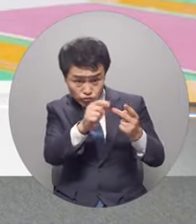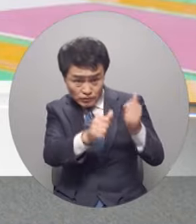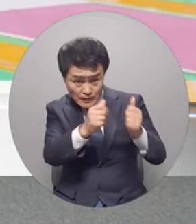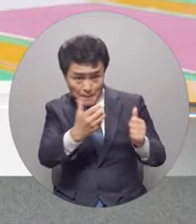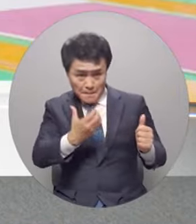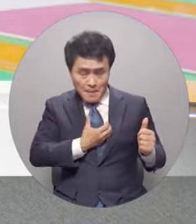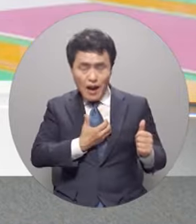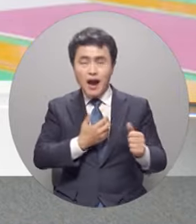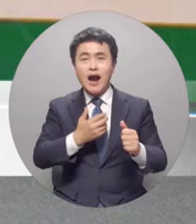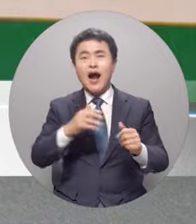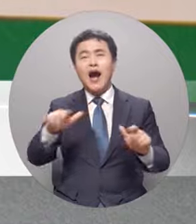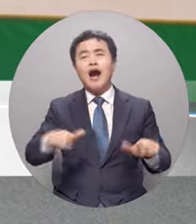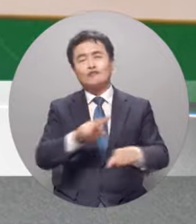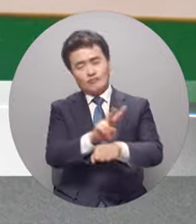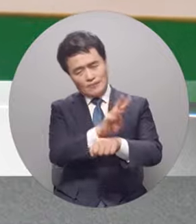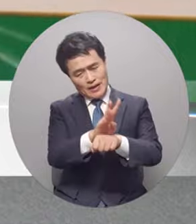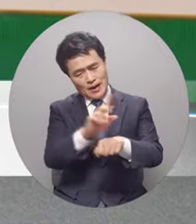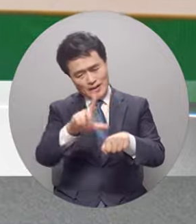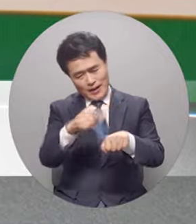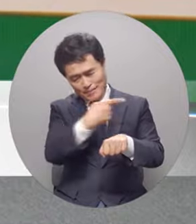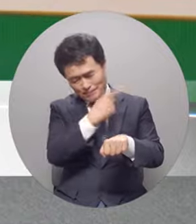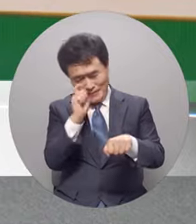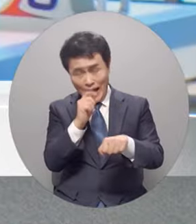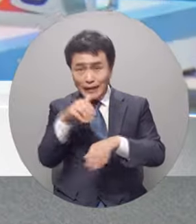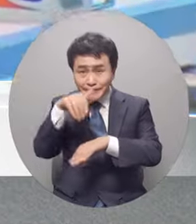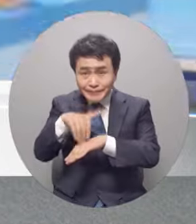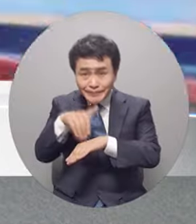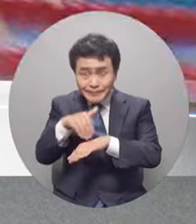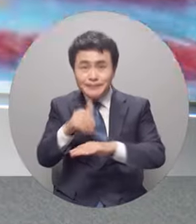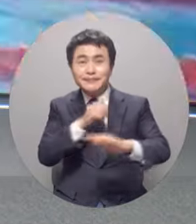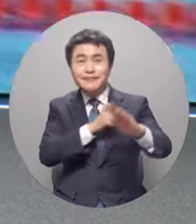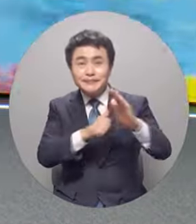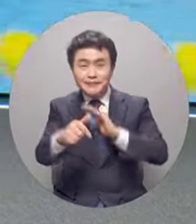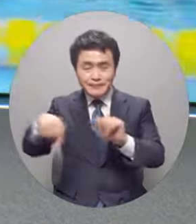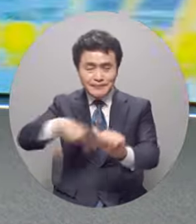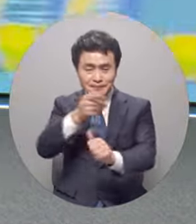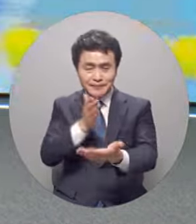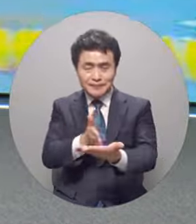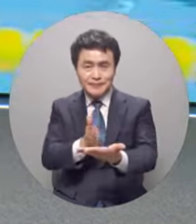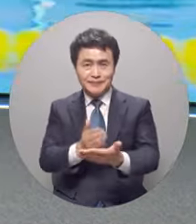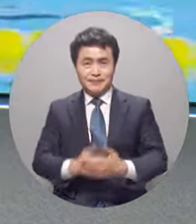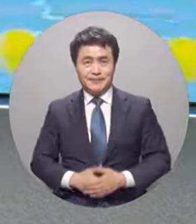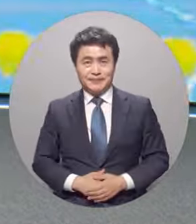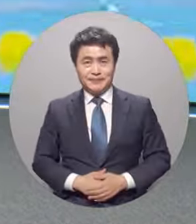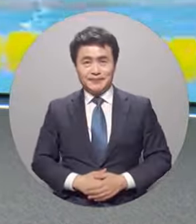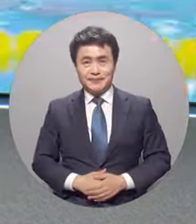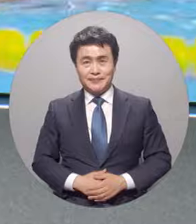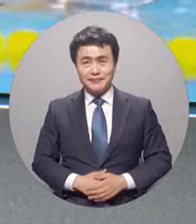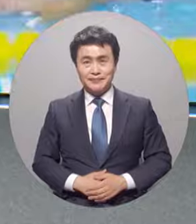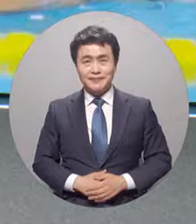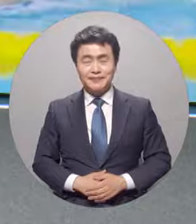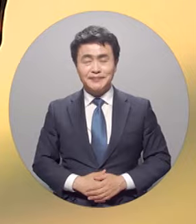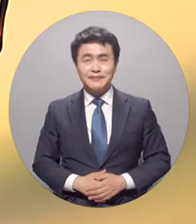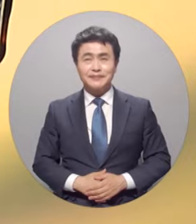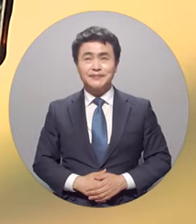하루 24시간이 부족할 만큼 담금질의 한창인 선수들을 김태훈 기자가 만나봤습니다.